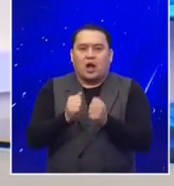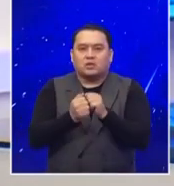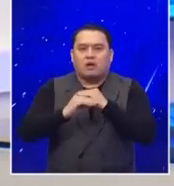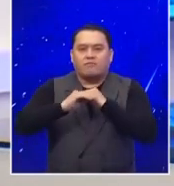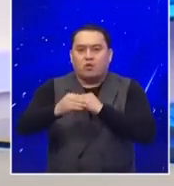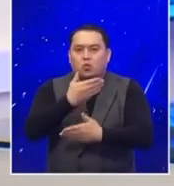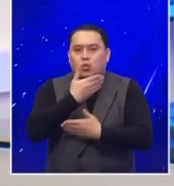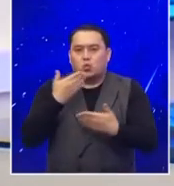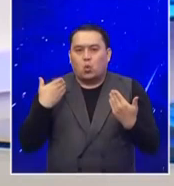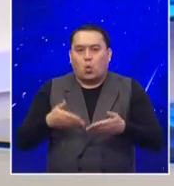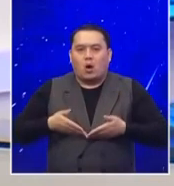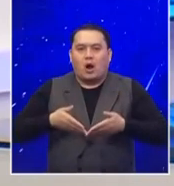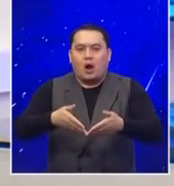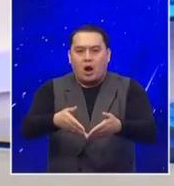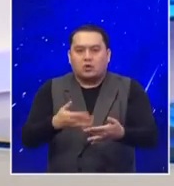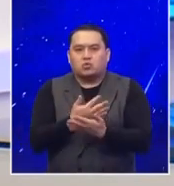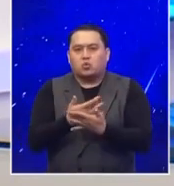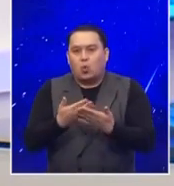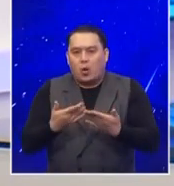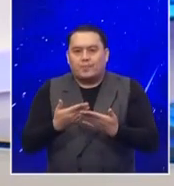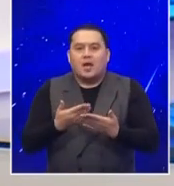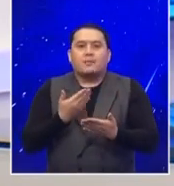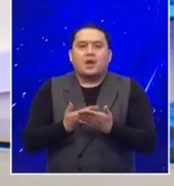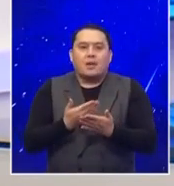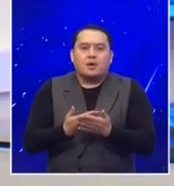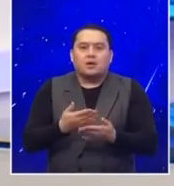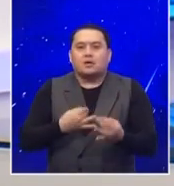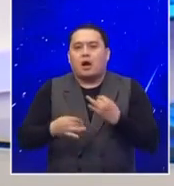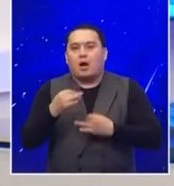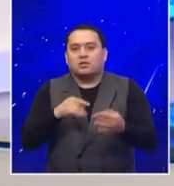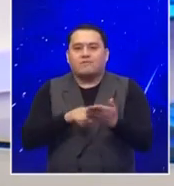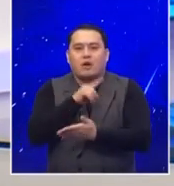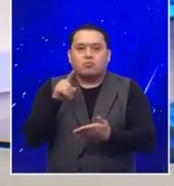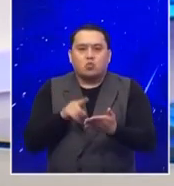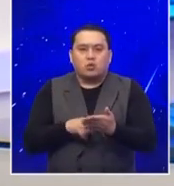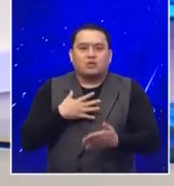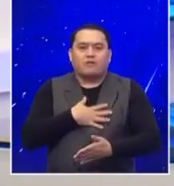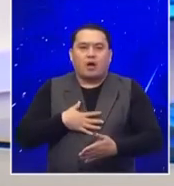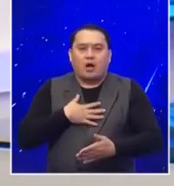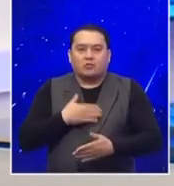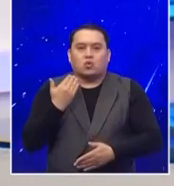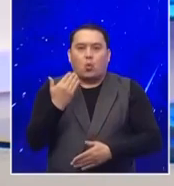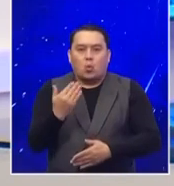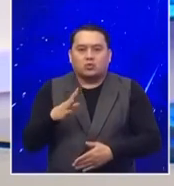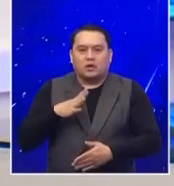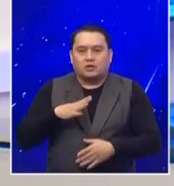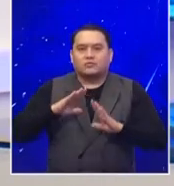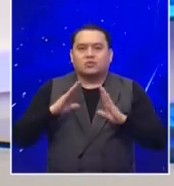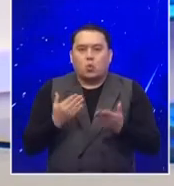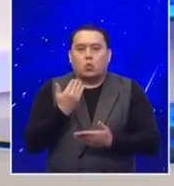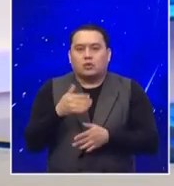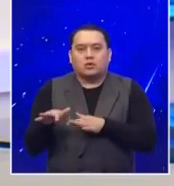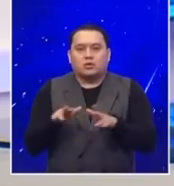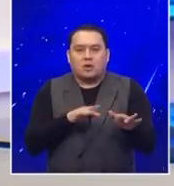улицы, отсутствие рычных сетей и другое. Предметный разговор по вопросам волнующих сельчан, а также о состоянии